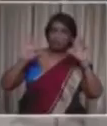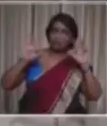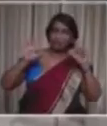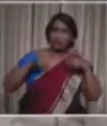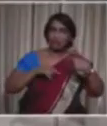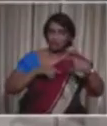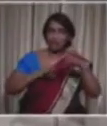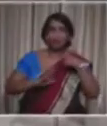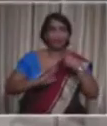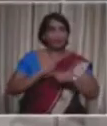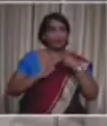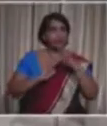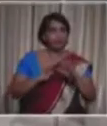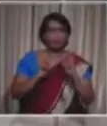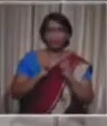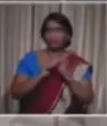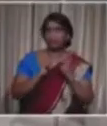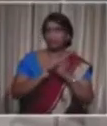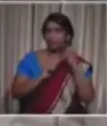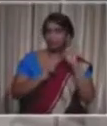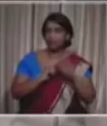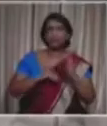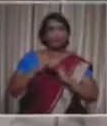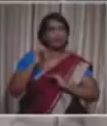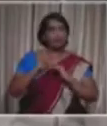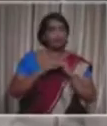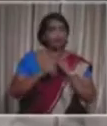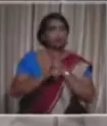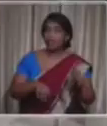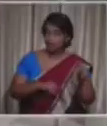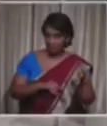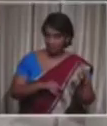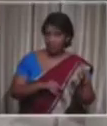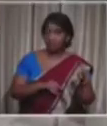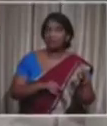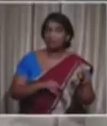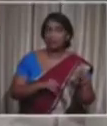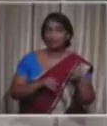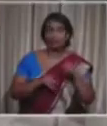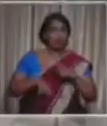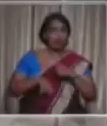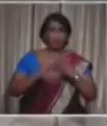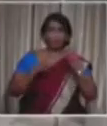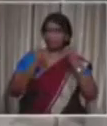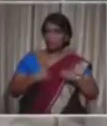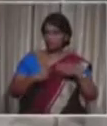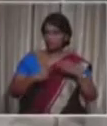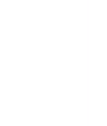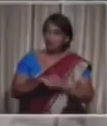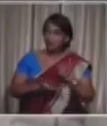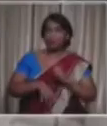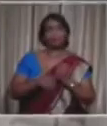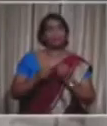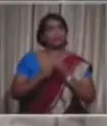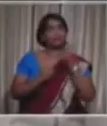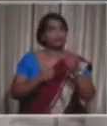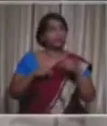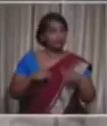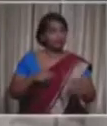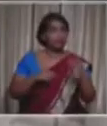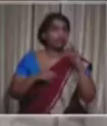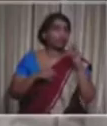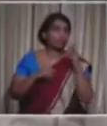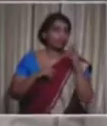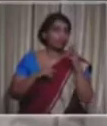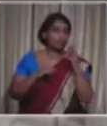දිනවල රටේ පැවතිච්ච නොසන්සුන්තාවය නිසා ප්‍රායෝගිකව විෂයන් කරන්න තිවිච්ච දරුවන් පිරිසකට මේ අවස්ථාව අහිමි වුණා. අපි නැවත අවස්ථාව දුන්නා. දැන් මේ වෙනකොට